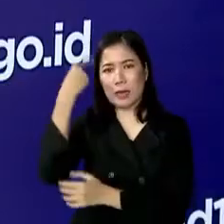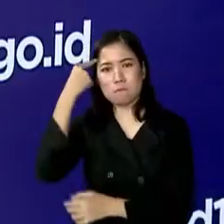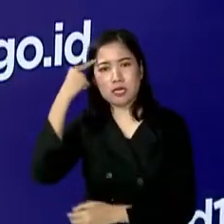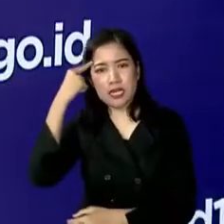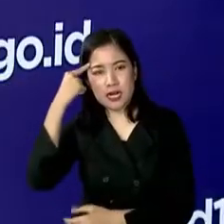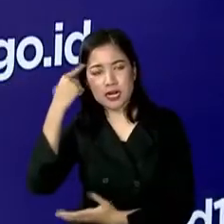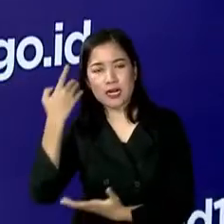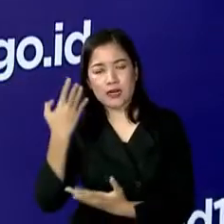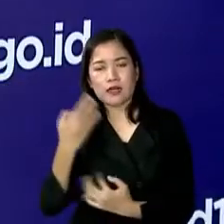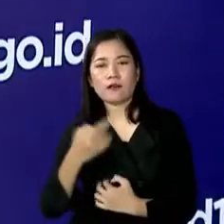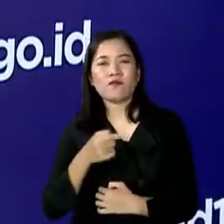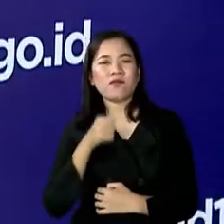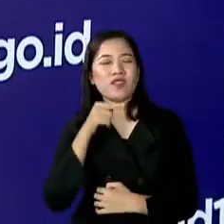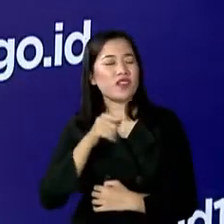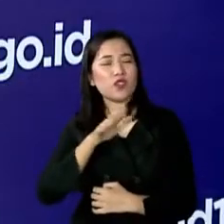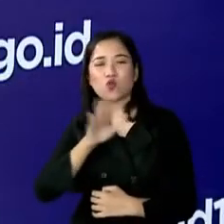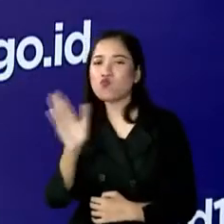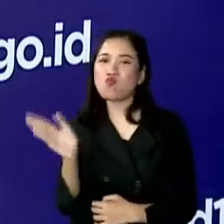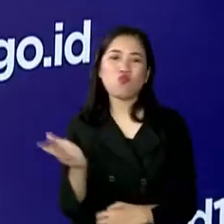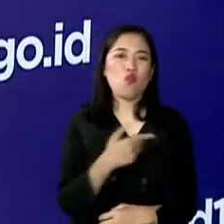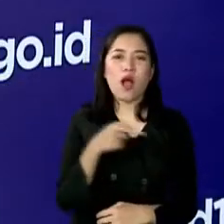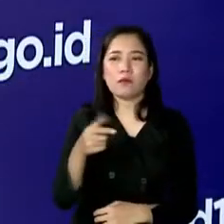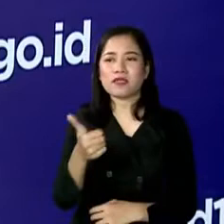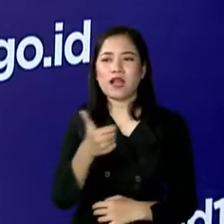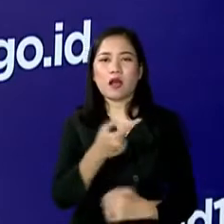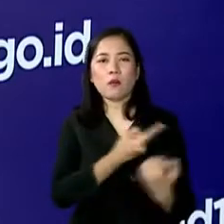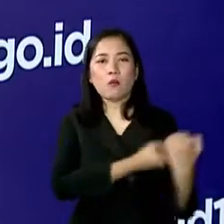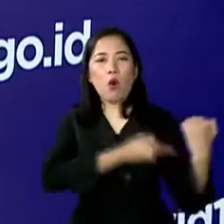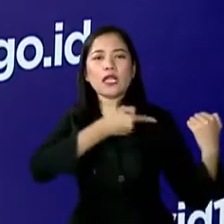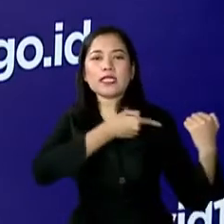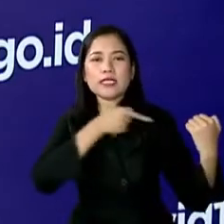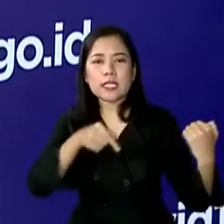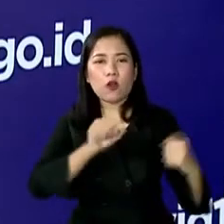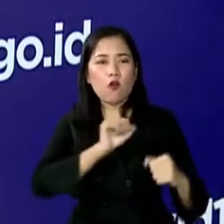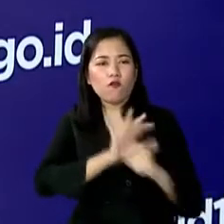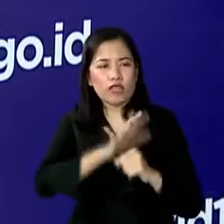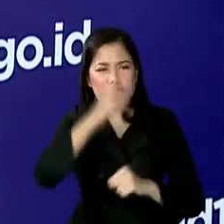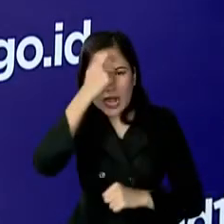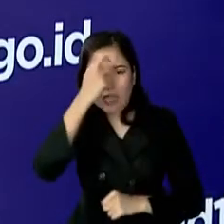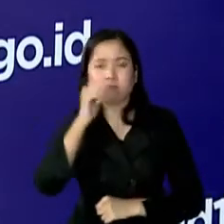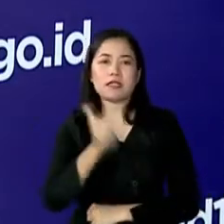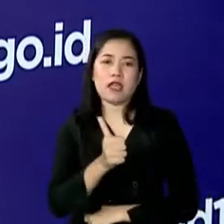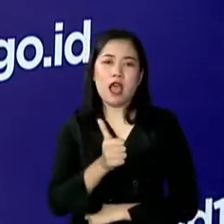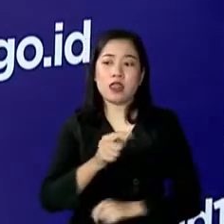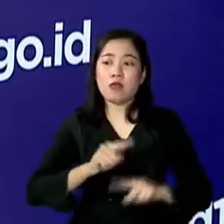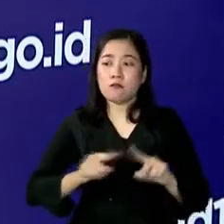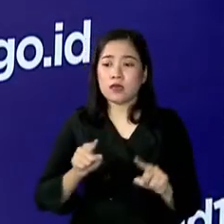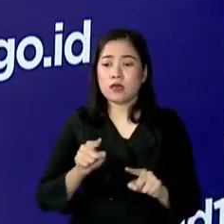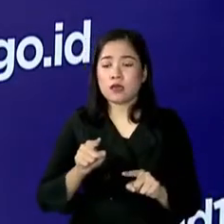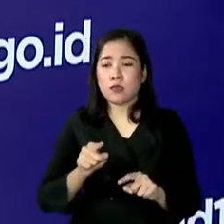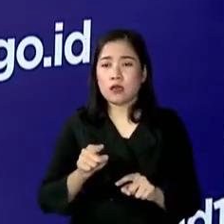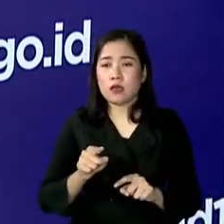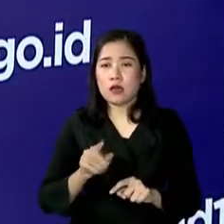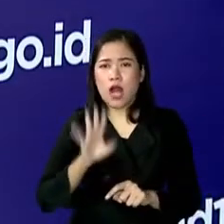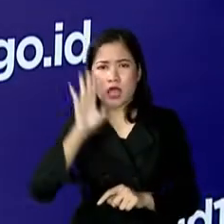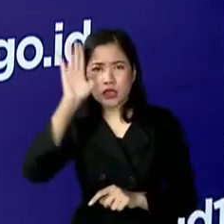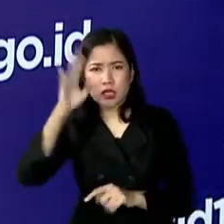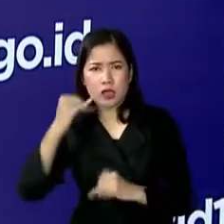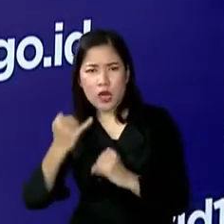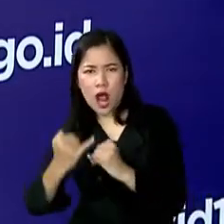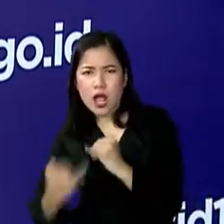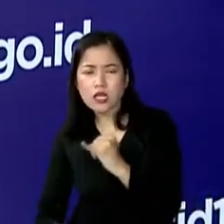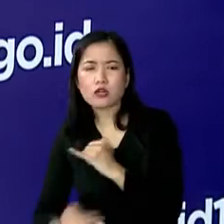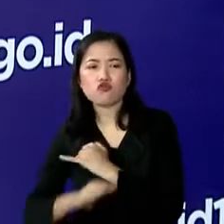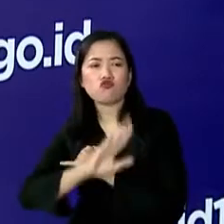ini ke semua orang ini enggak pandang bulu ya berpotensi untuk terpapar virus Cafe 19 ini tapi apa pada akhirnya nanti Indian gitu kita